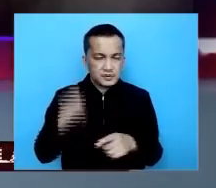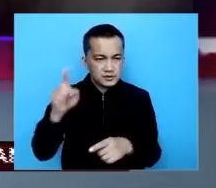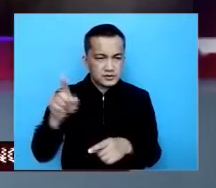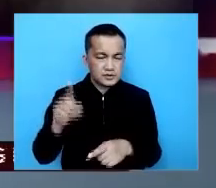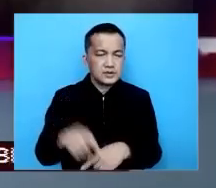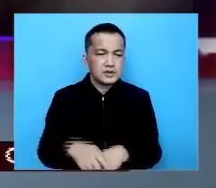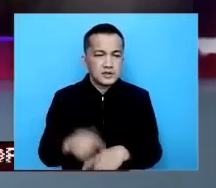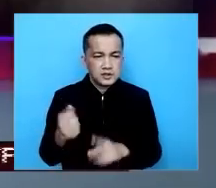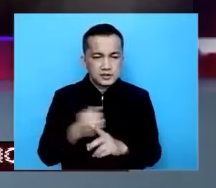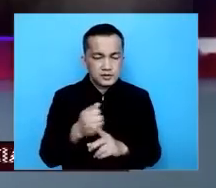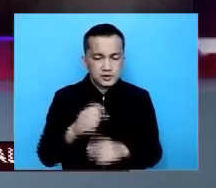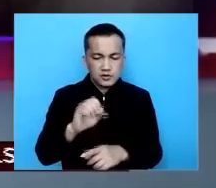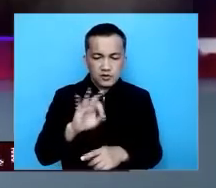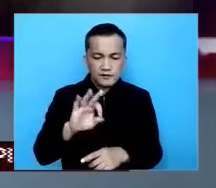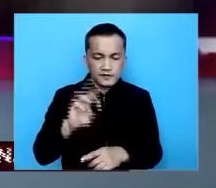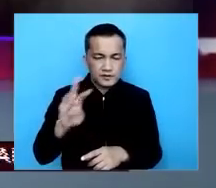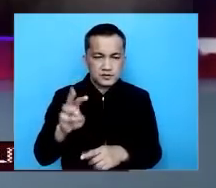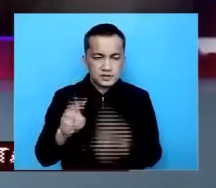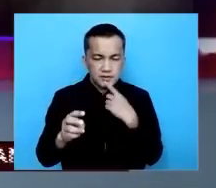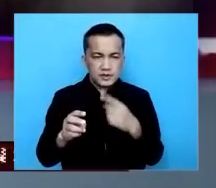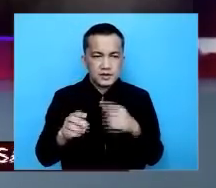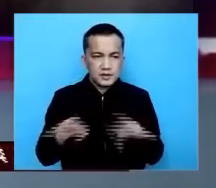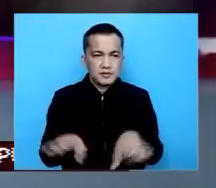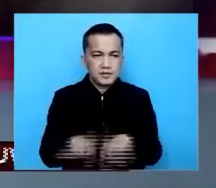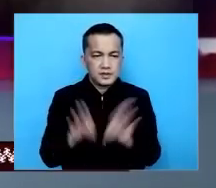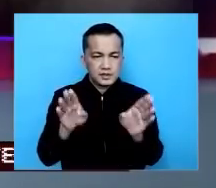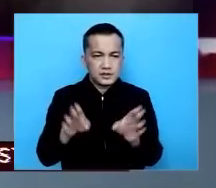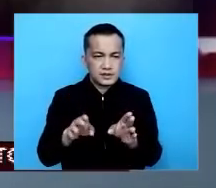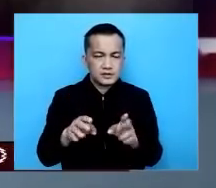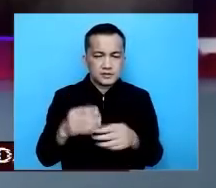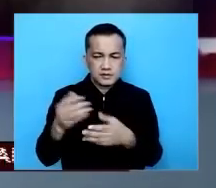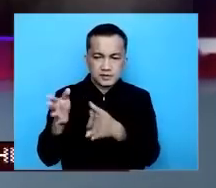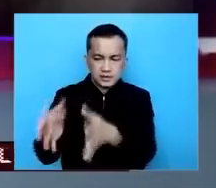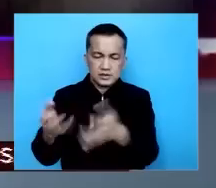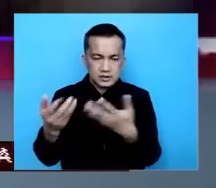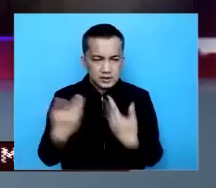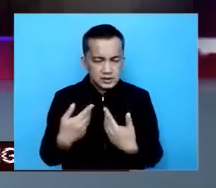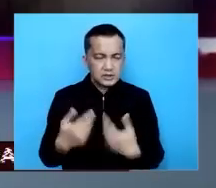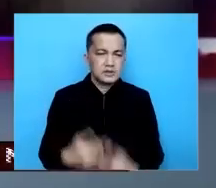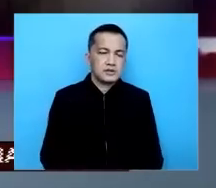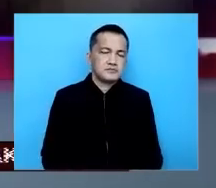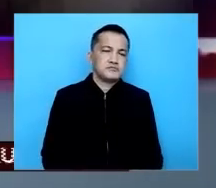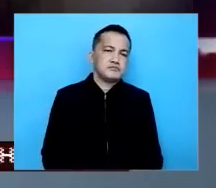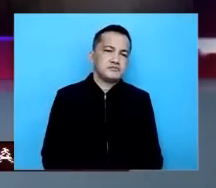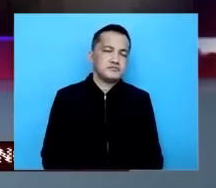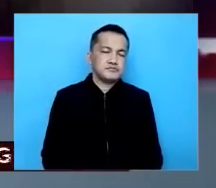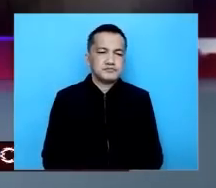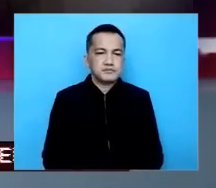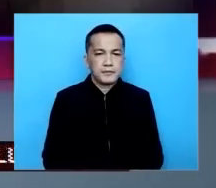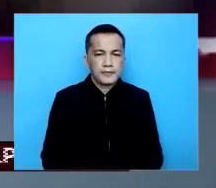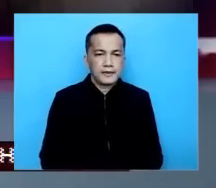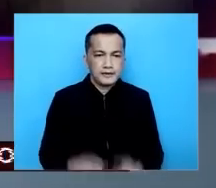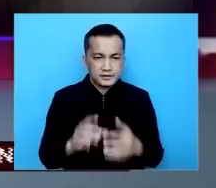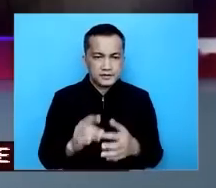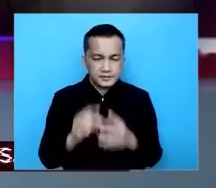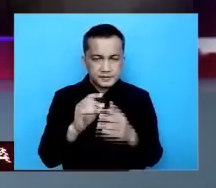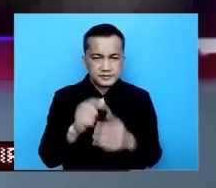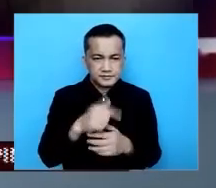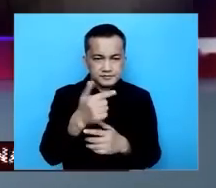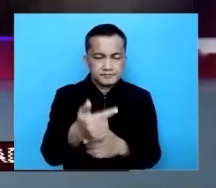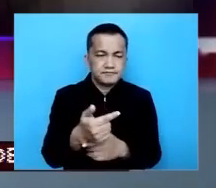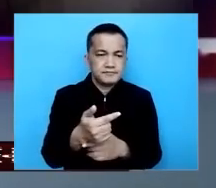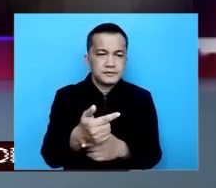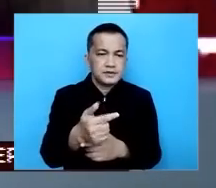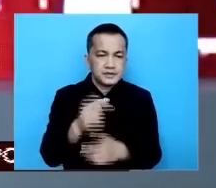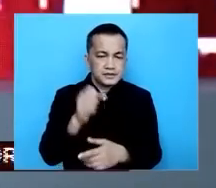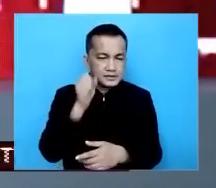inabusong OFW sinabing parehas lang daw siyang pinabayaan ng dalawang agency. Exclusive, nasa frontline ng balitang yan, si